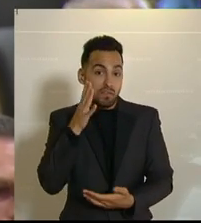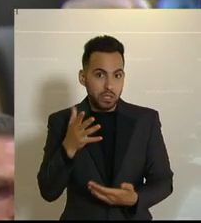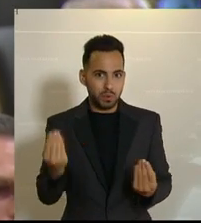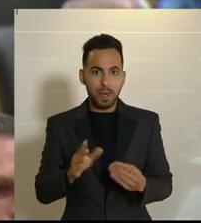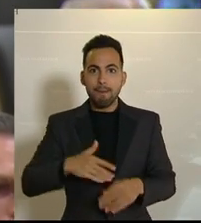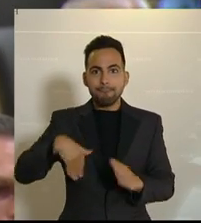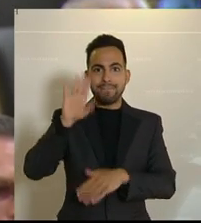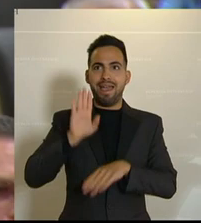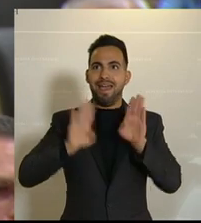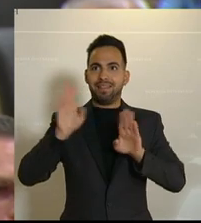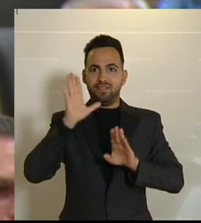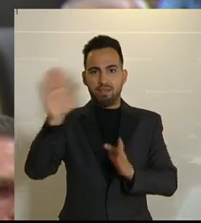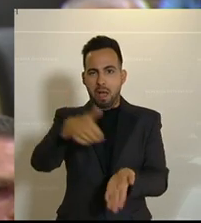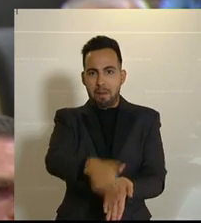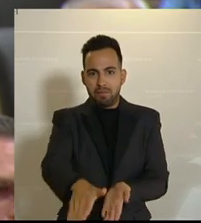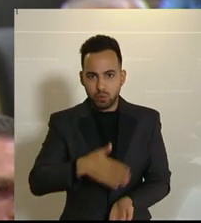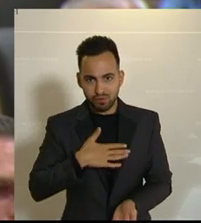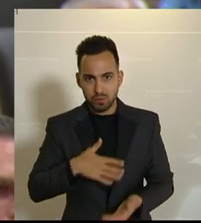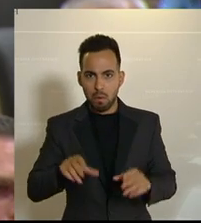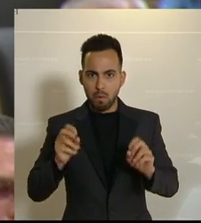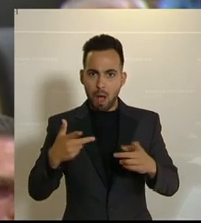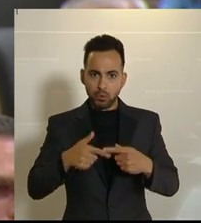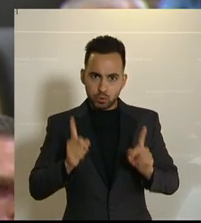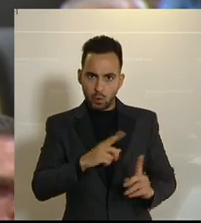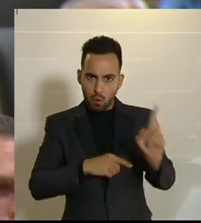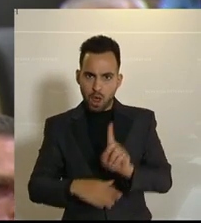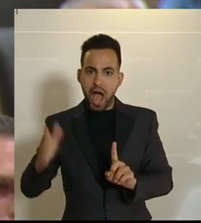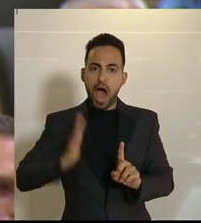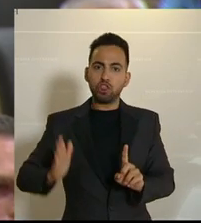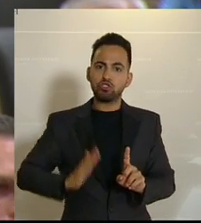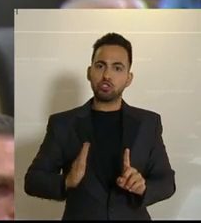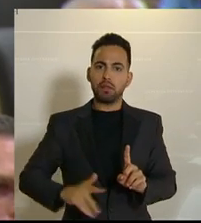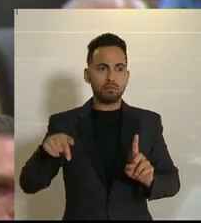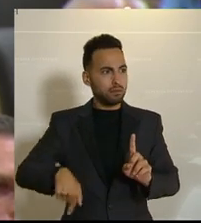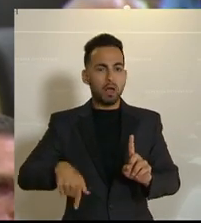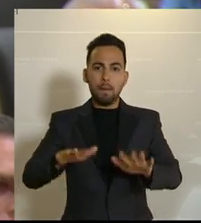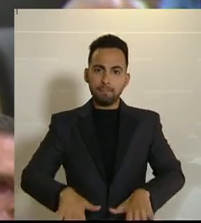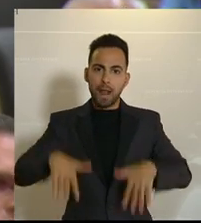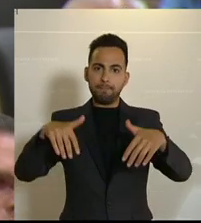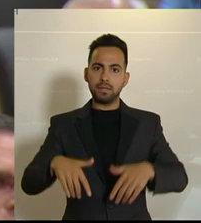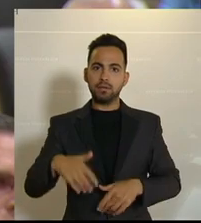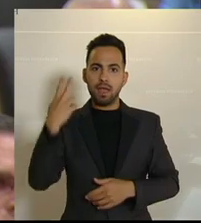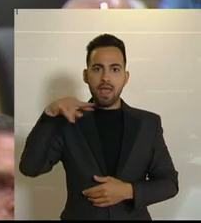ja die Mehrheit das ablehnen wird, wäre es der Anstand halber schon gegenüber dem Parlament